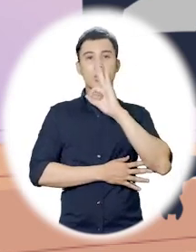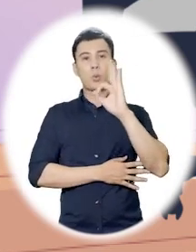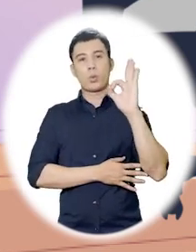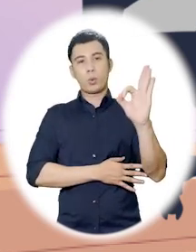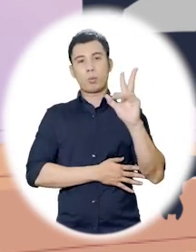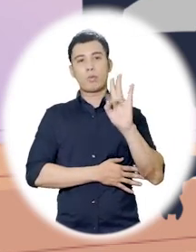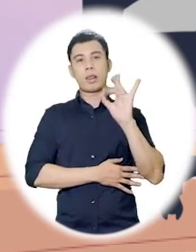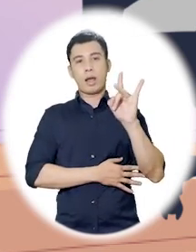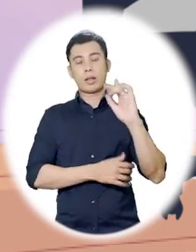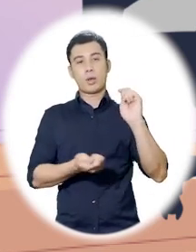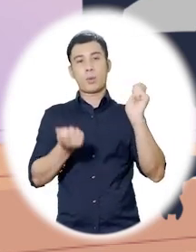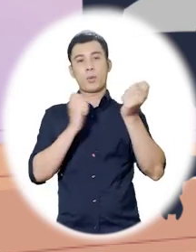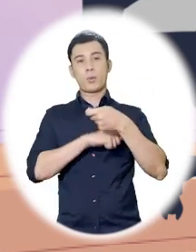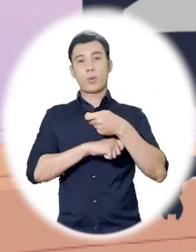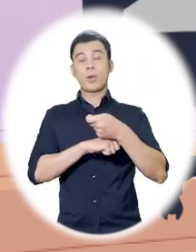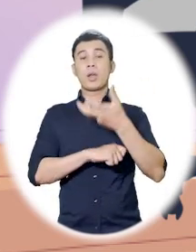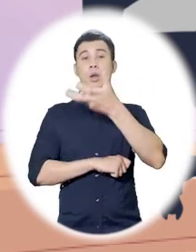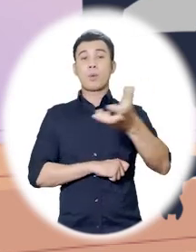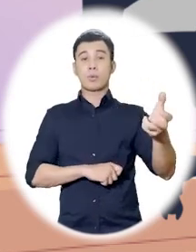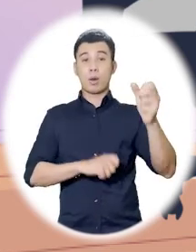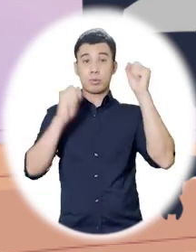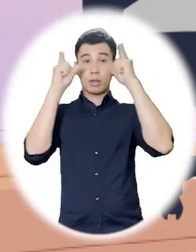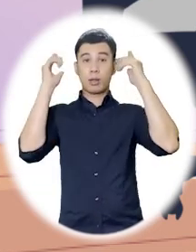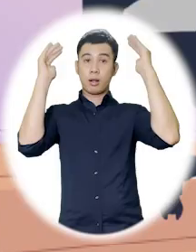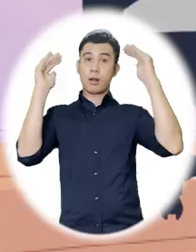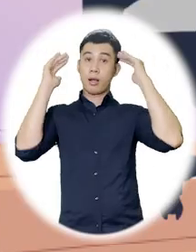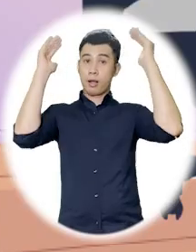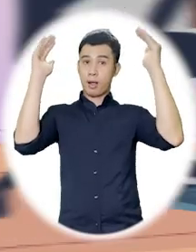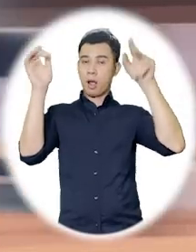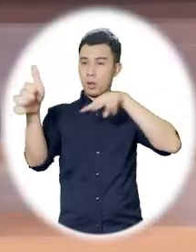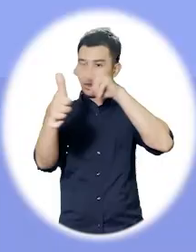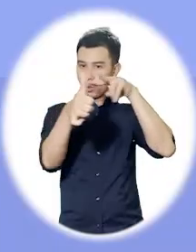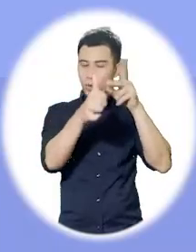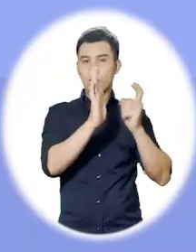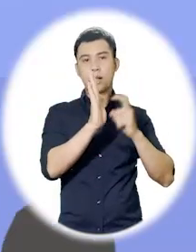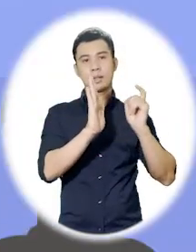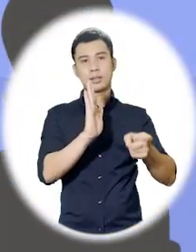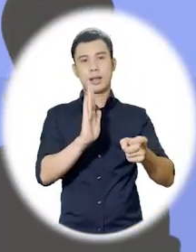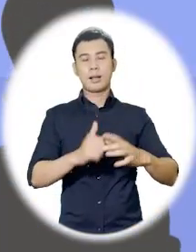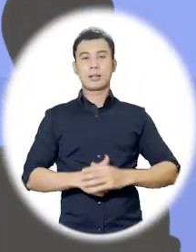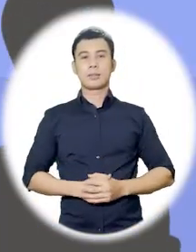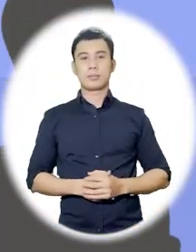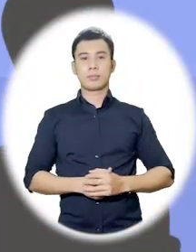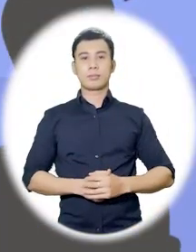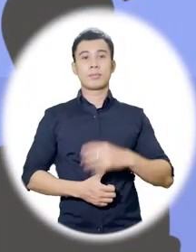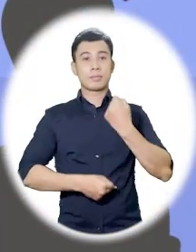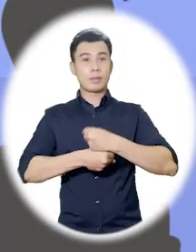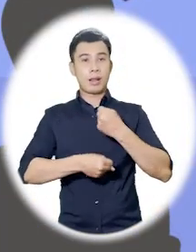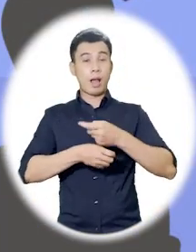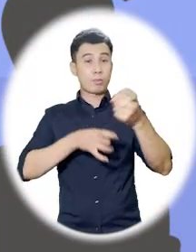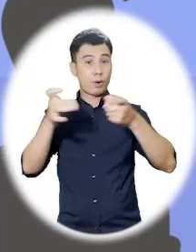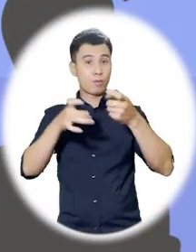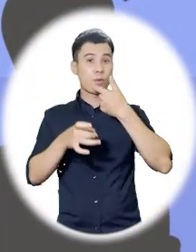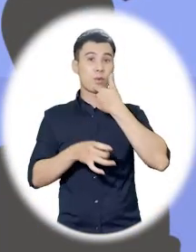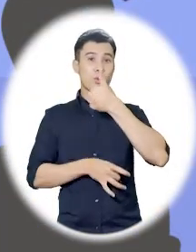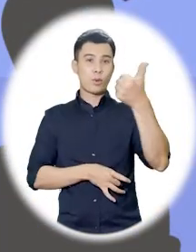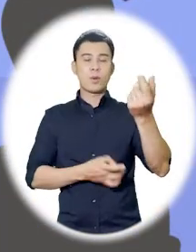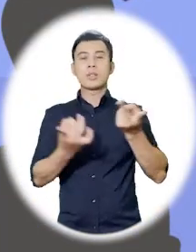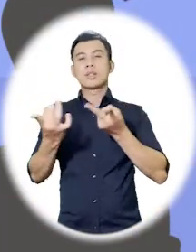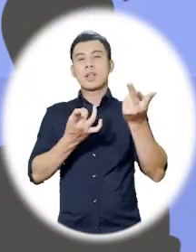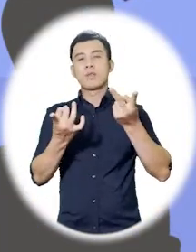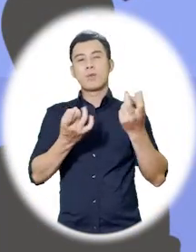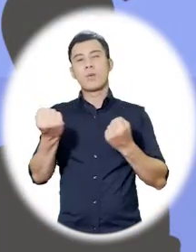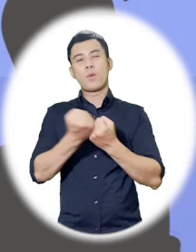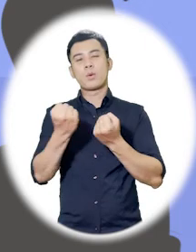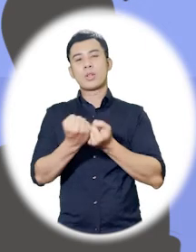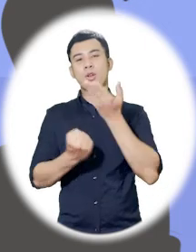hành, nâng cao nhận thức của cộng đồng, theo dõi và đánh giá. Thực hiện tốt việc điều phối sẽ giúp các gói dịch vụ thiết yếu hỗ trợ